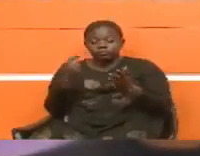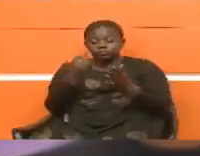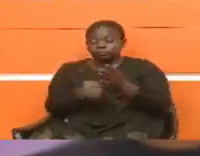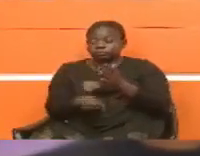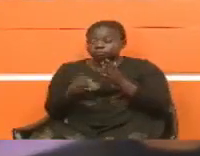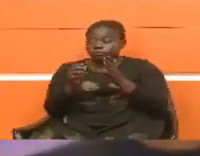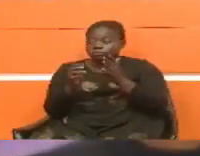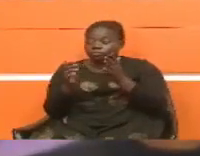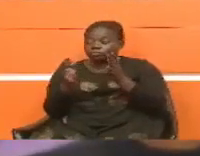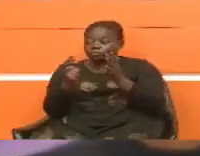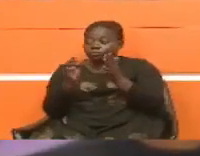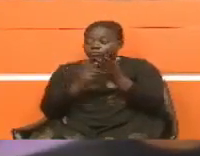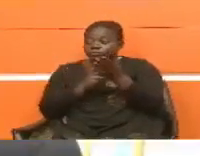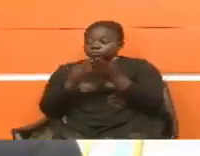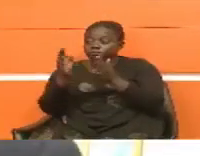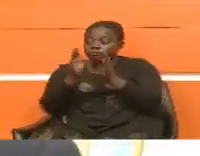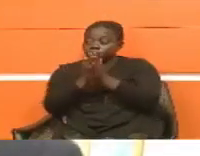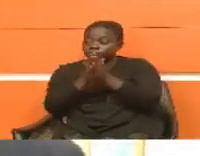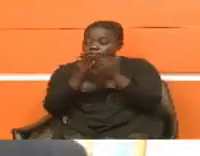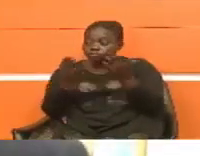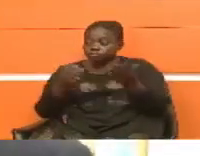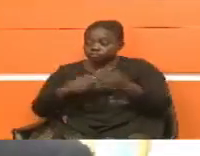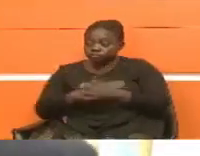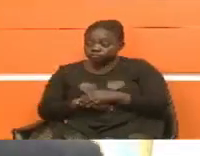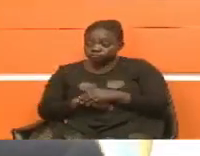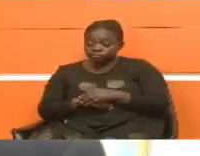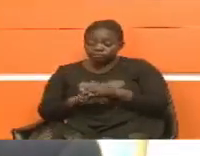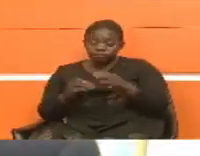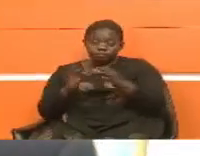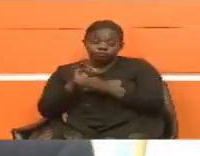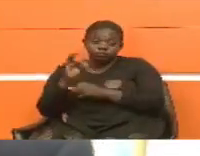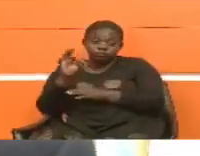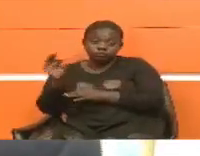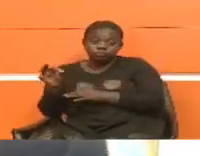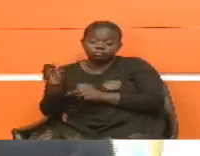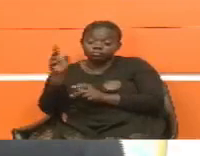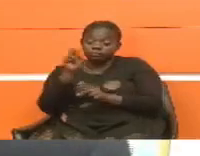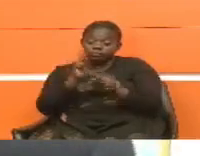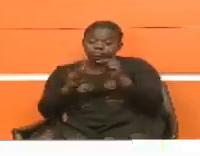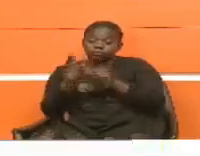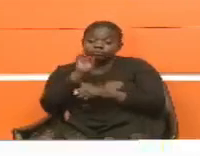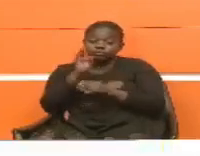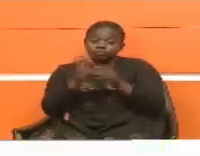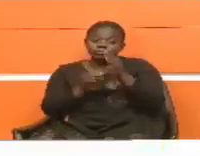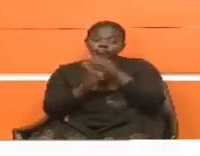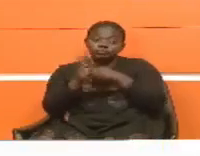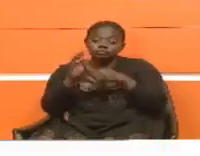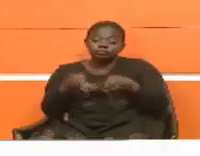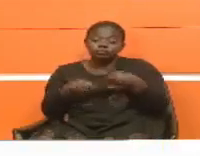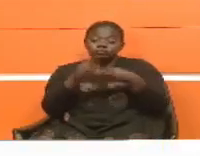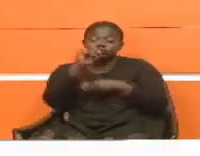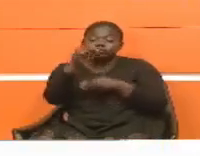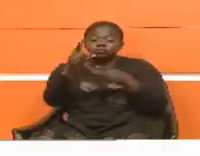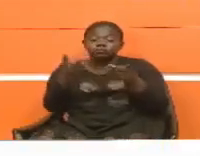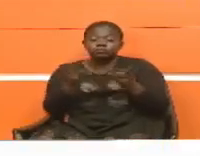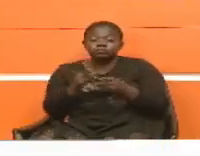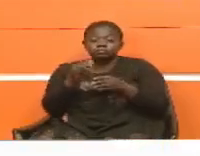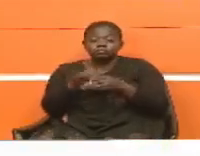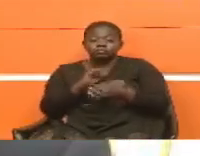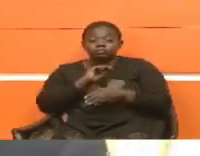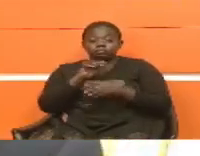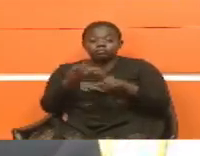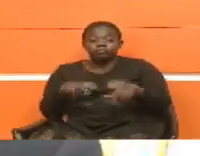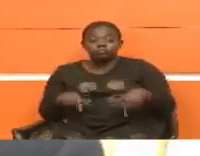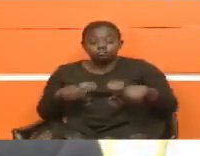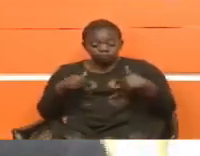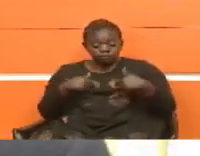ebyawandiikibwa mu kitabo ekitukuvu. Nga eby'omwoyo abantu okubanga Katonda tumuwa ekifo ekisooka mu bulamu bwaffe era